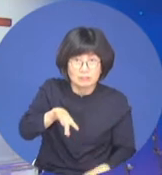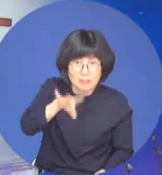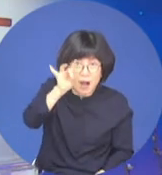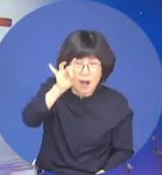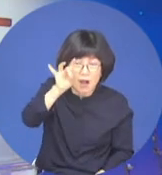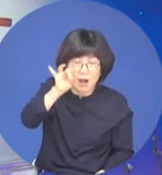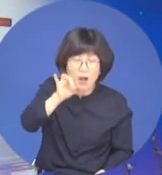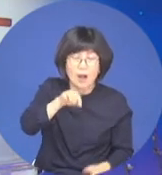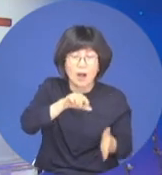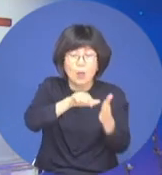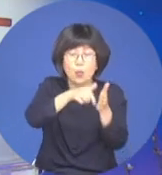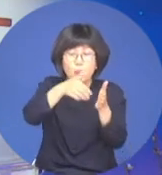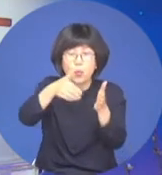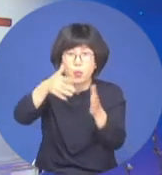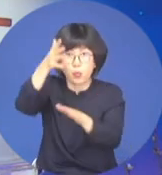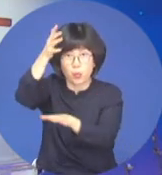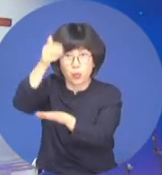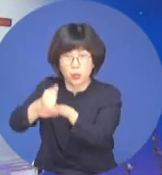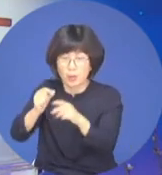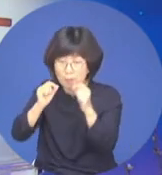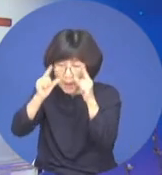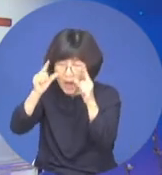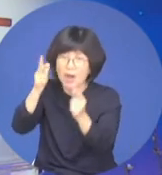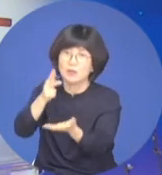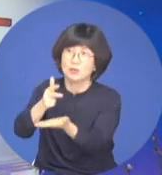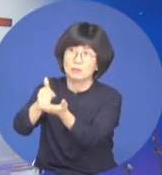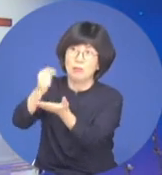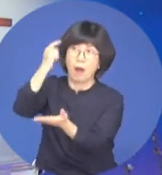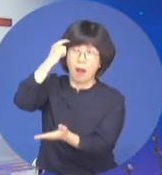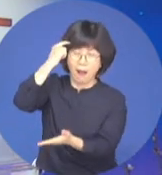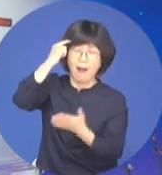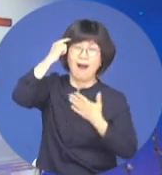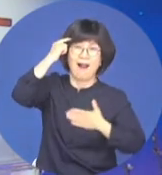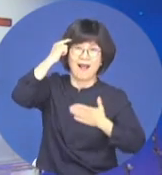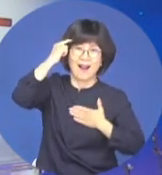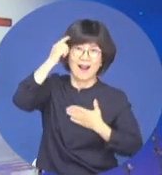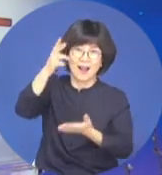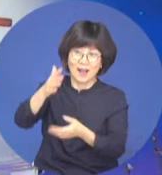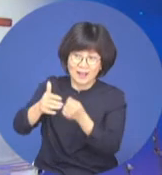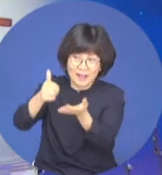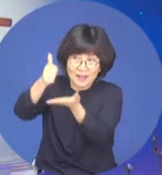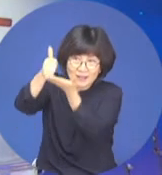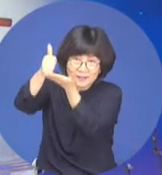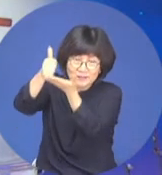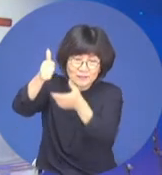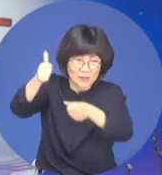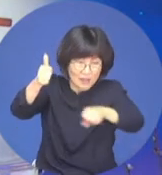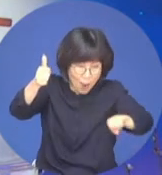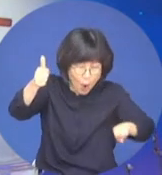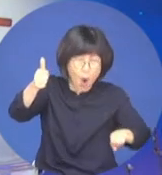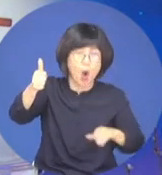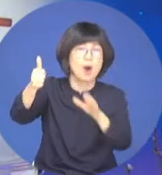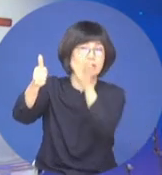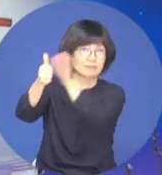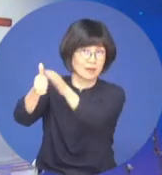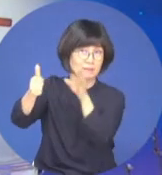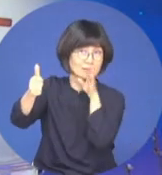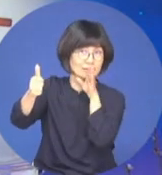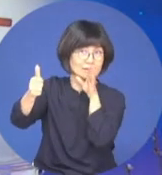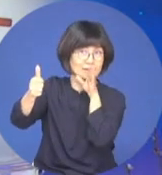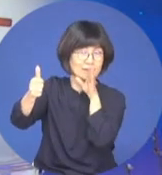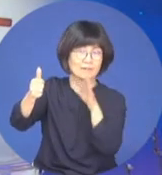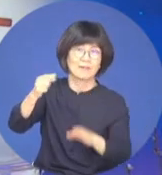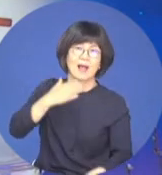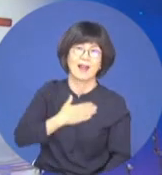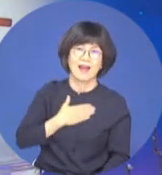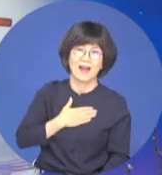알았습니다. 깨달았습니다. 주님의 뜻은 반드시 이루어지는군요. 주님은 하나님의 자녀를 책임져 주시는군요. 딱 한 다음에 어떻게 됐습니까?